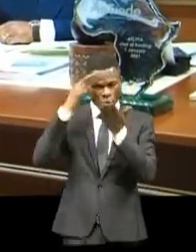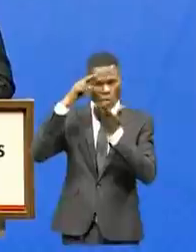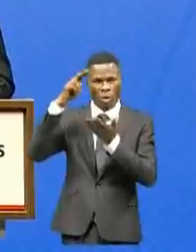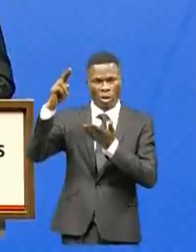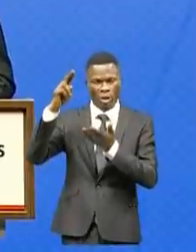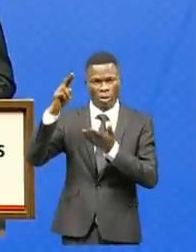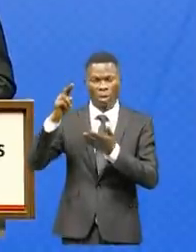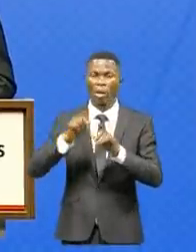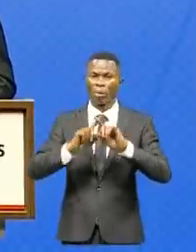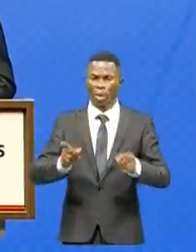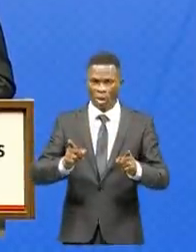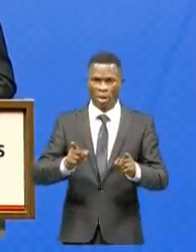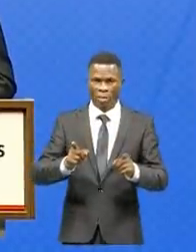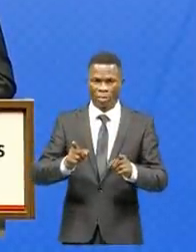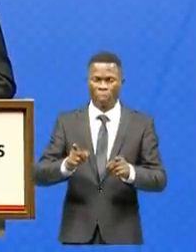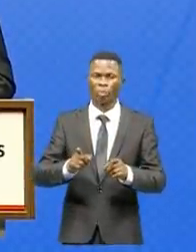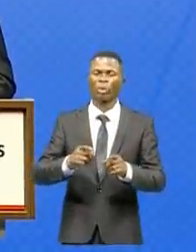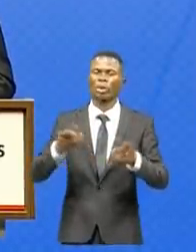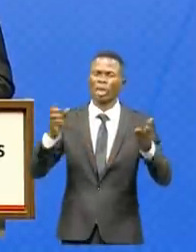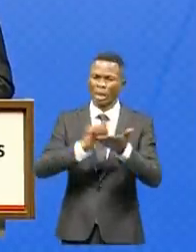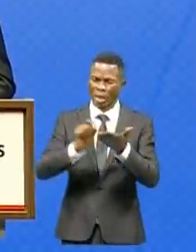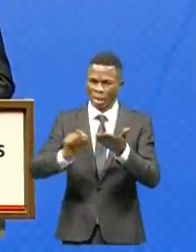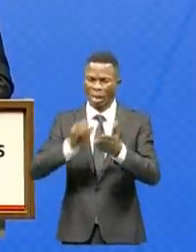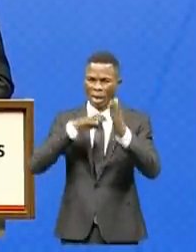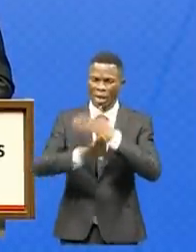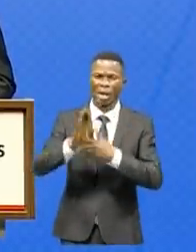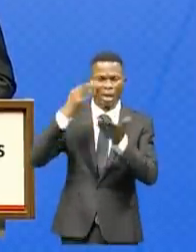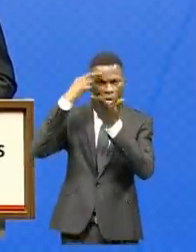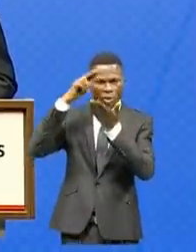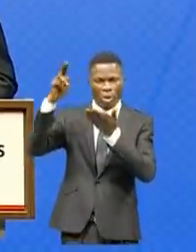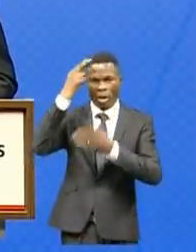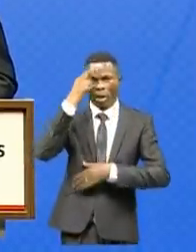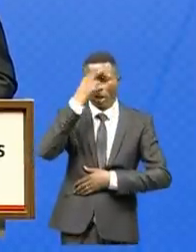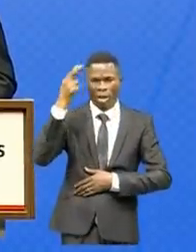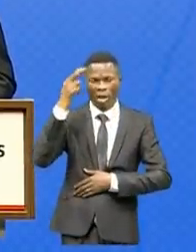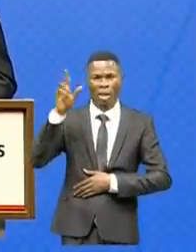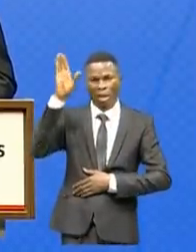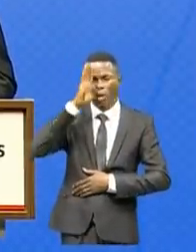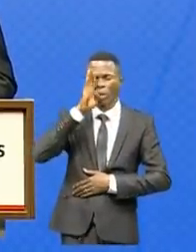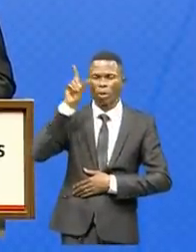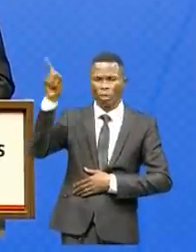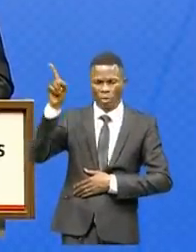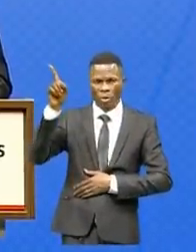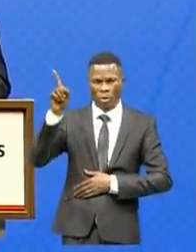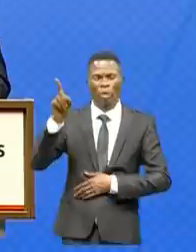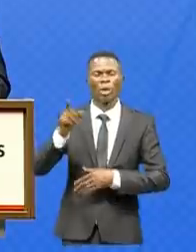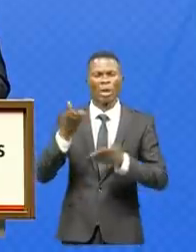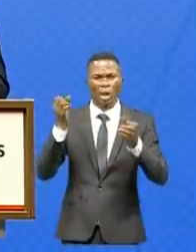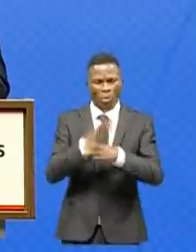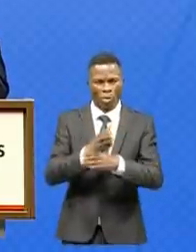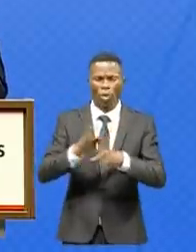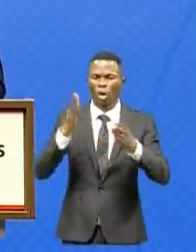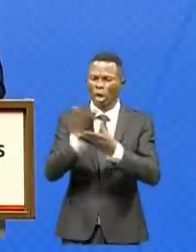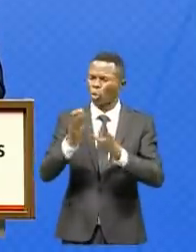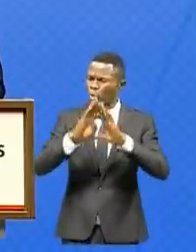universitaires alors qu'il a été régulièrement inscrit à l'Université catholique de Louvain et qu'il dispose pour ce faire de tous